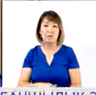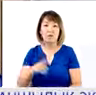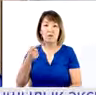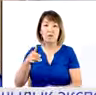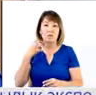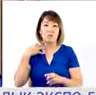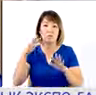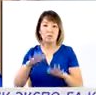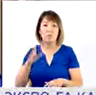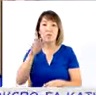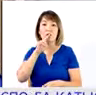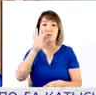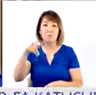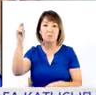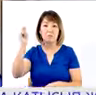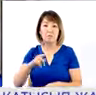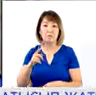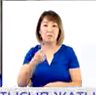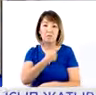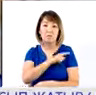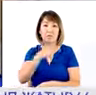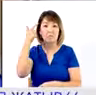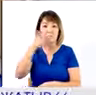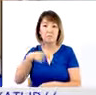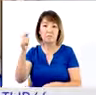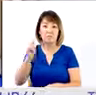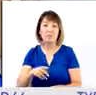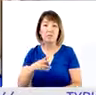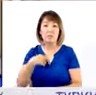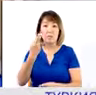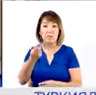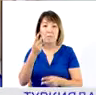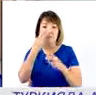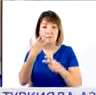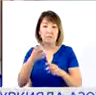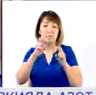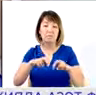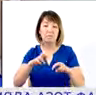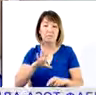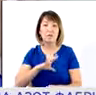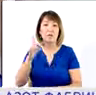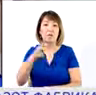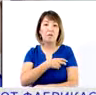Кореядан мамандар келген екен, соған көрсеткен едік. Ол кісілер айтып тұр,